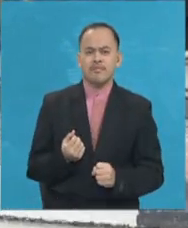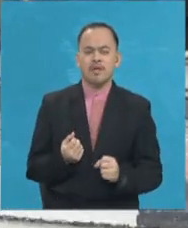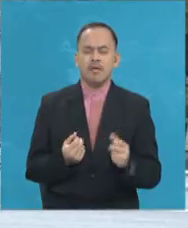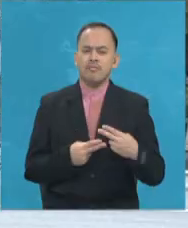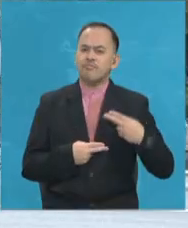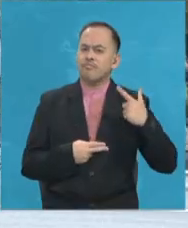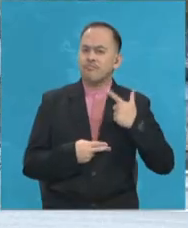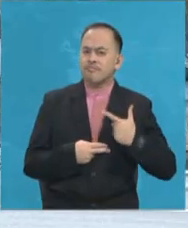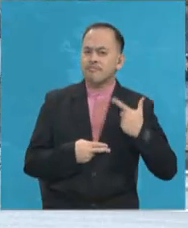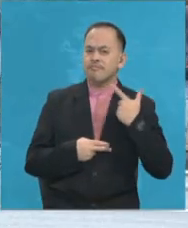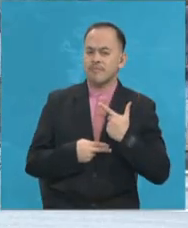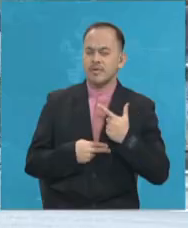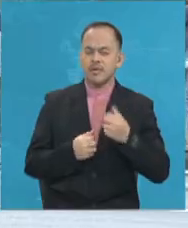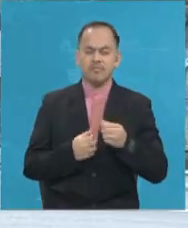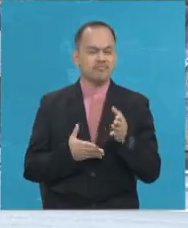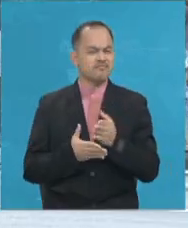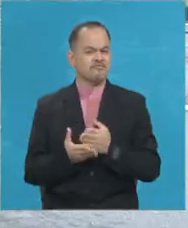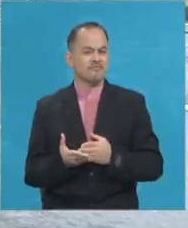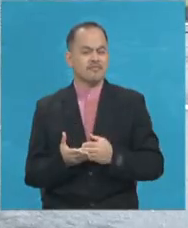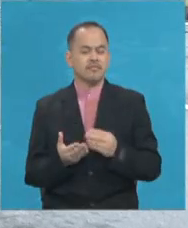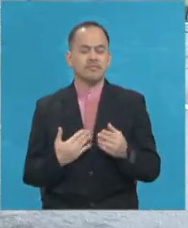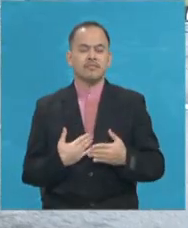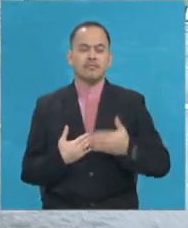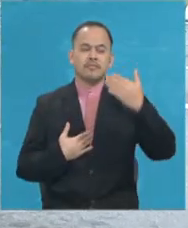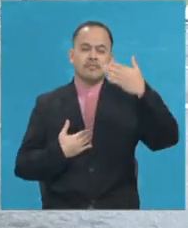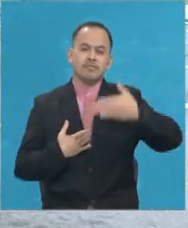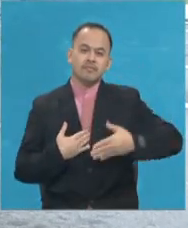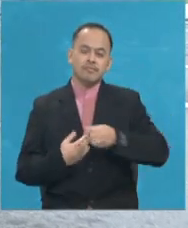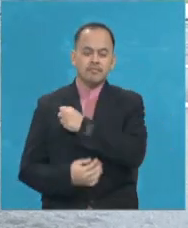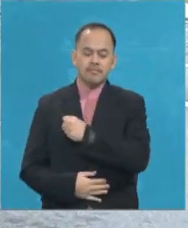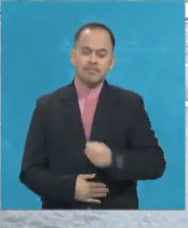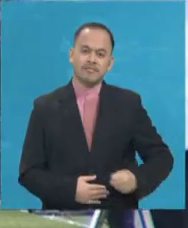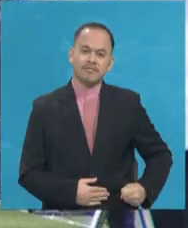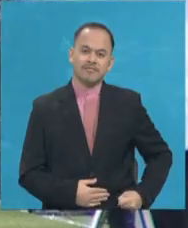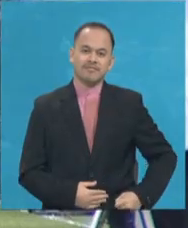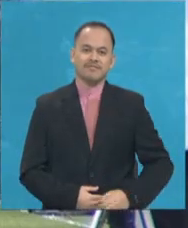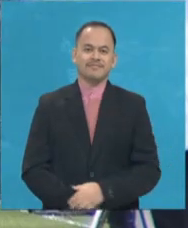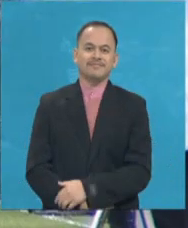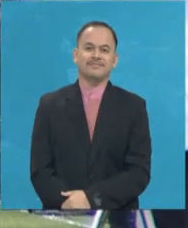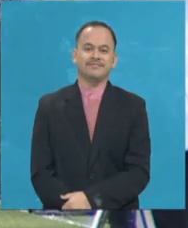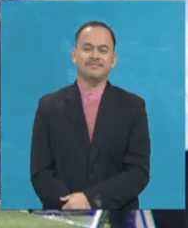sekian yang tidak berbelah bahagi hadapan majelis kebawah duli Yang Maha mulia